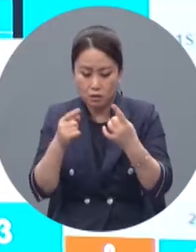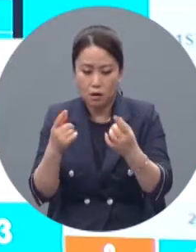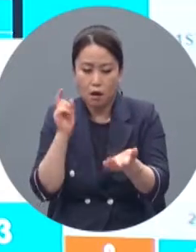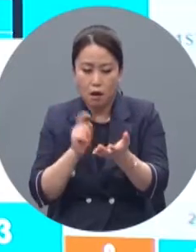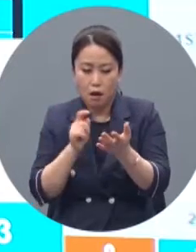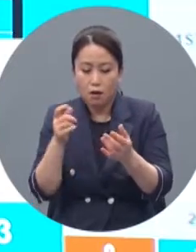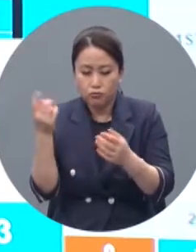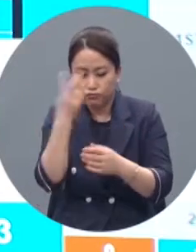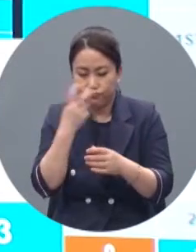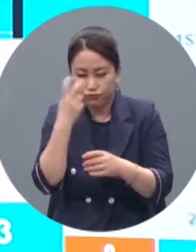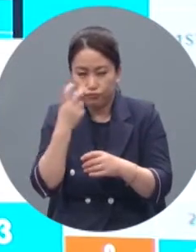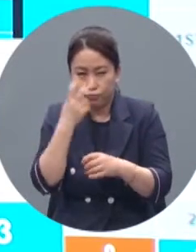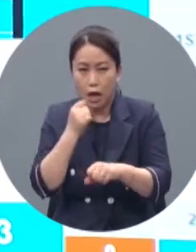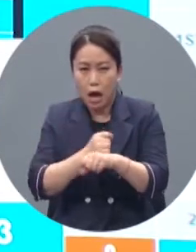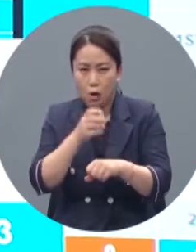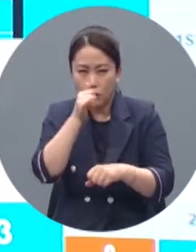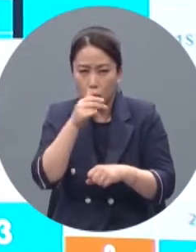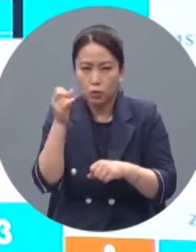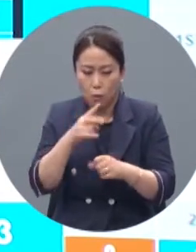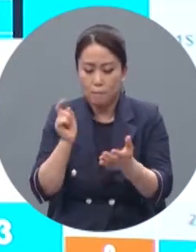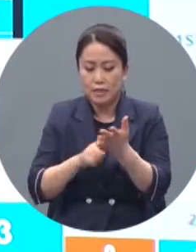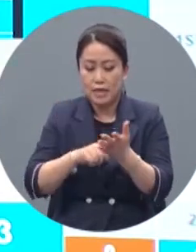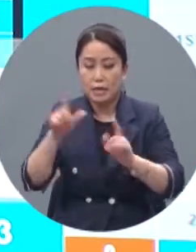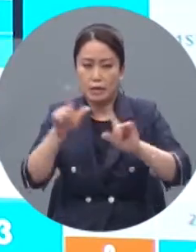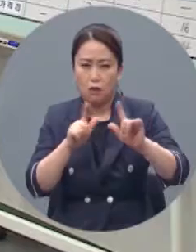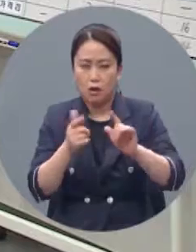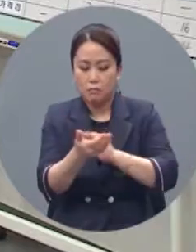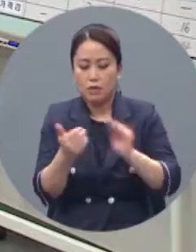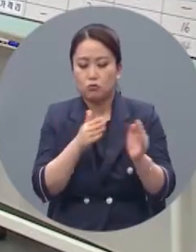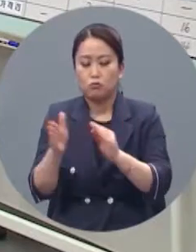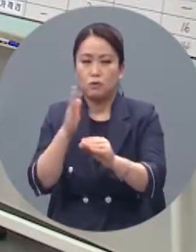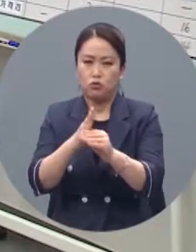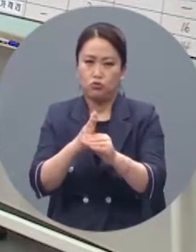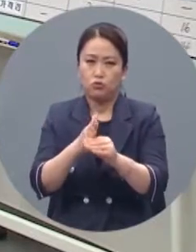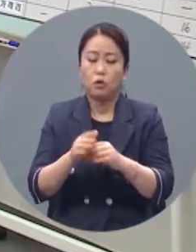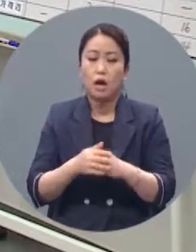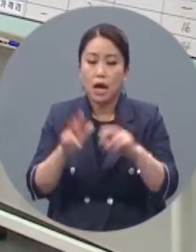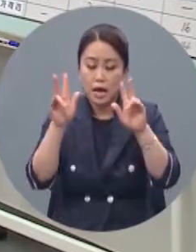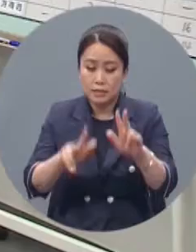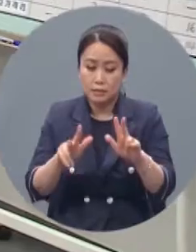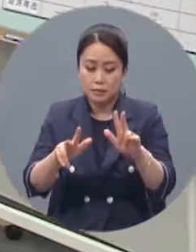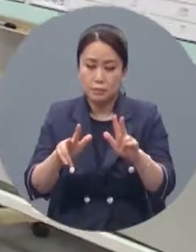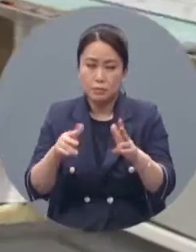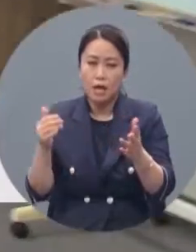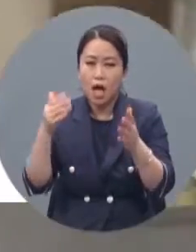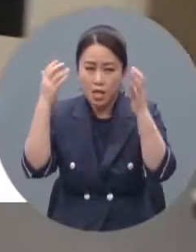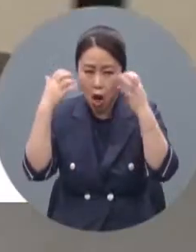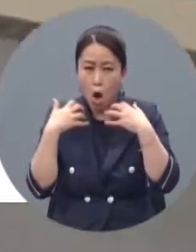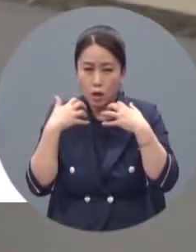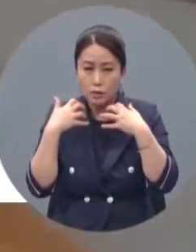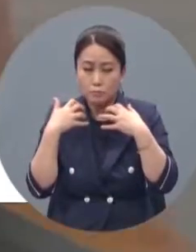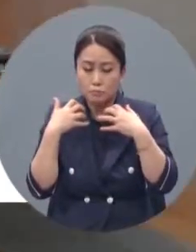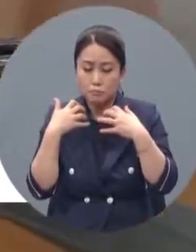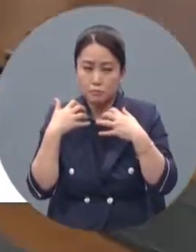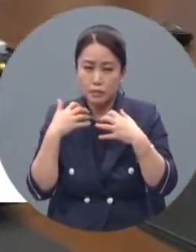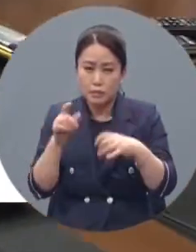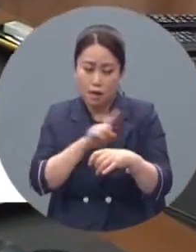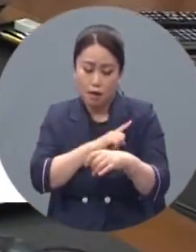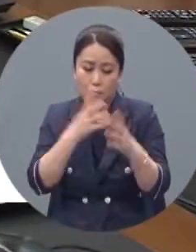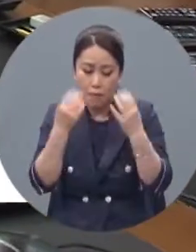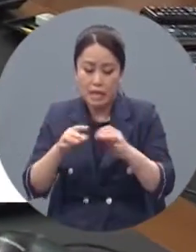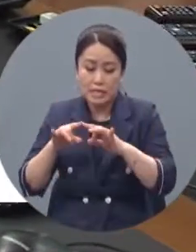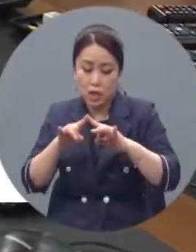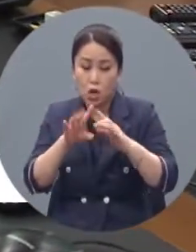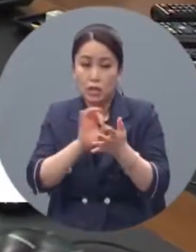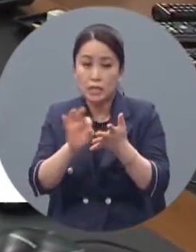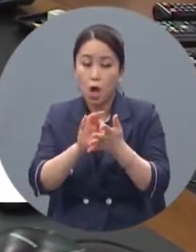운영하는 등 비상 상황에 대응하고 있습니다. 역대 여름철 전력 수요 최고치는 지난 2018년